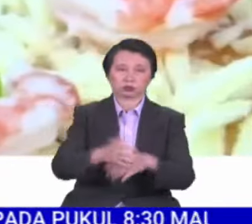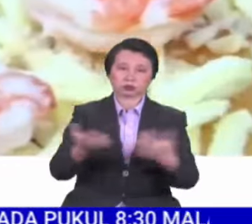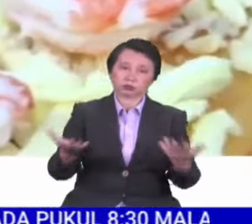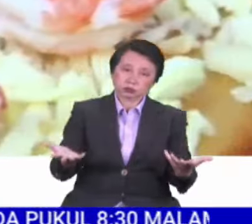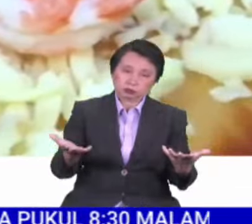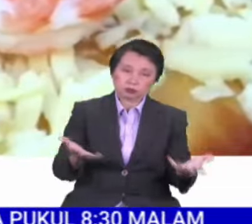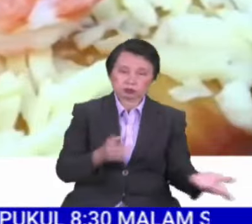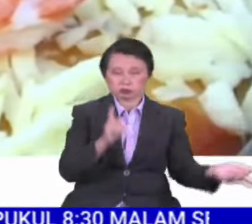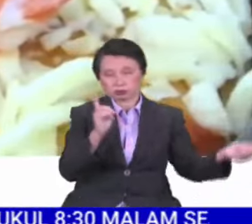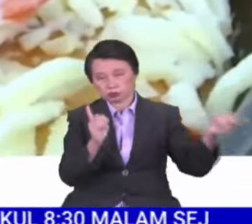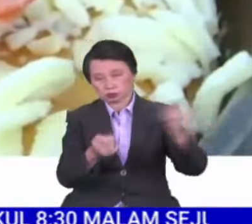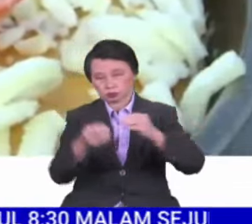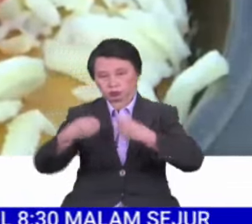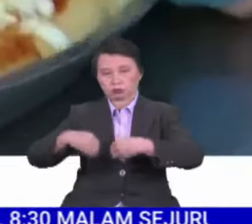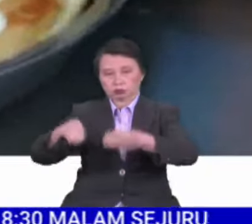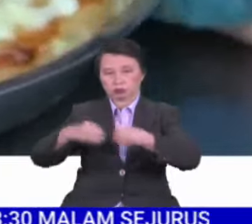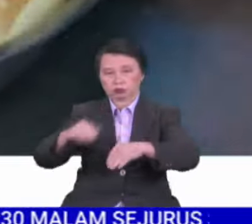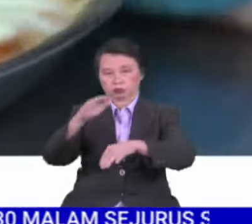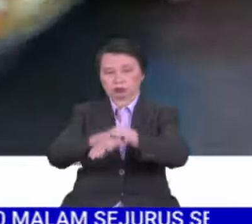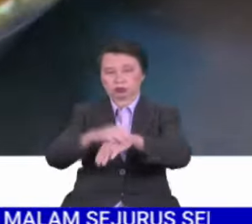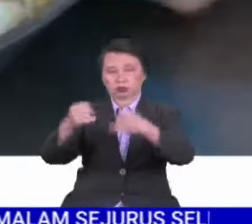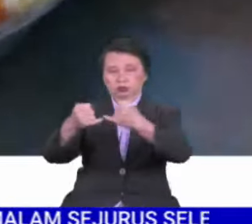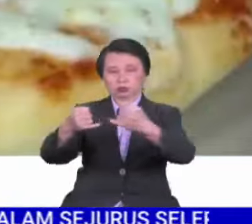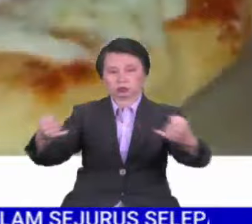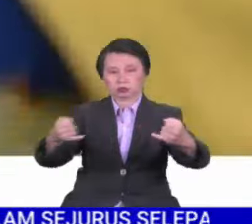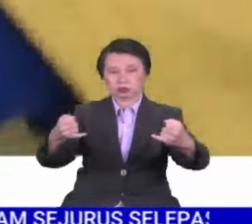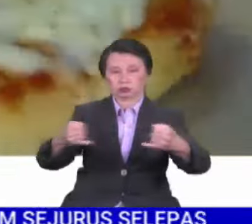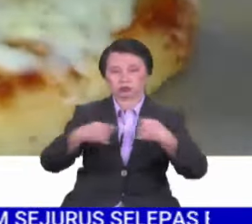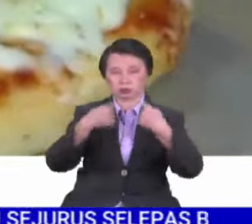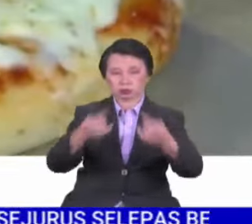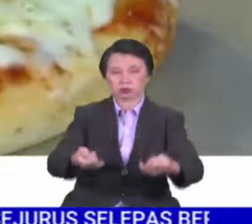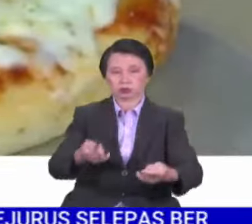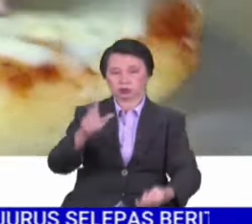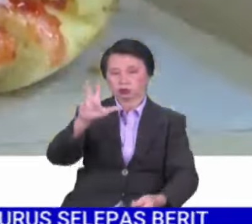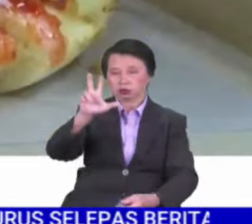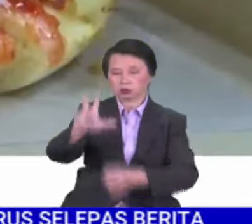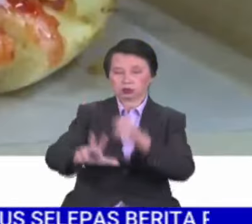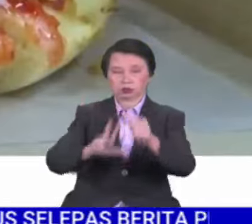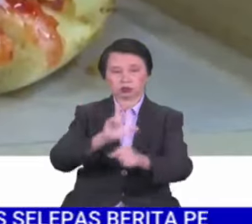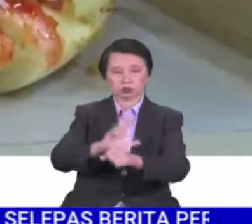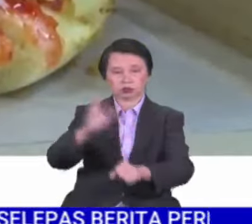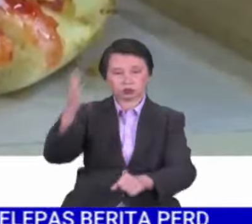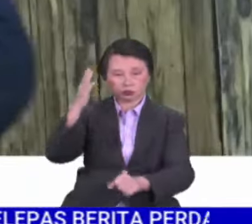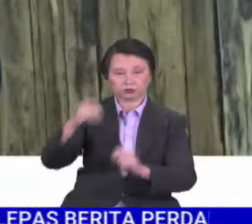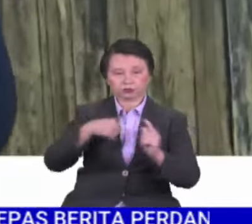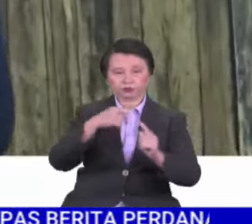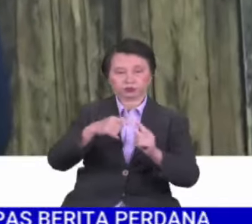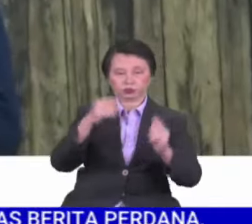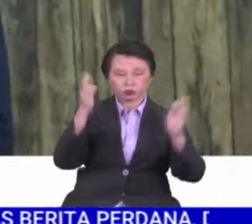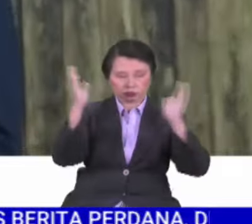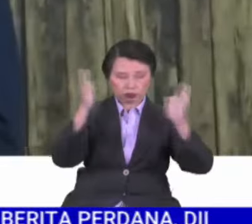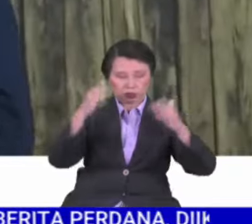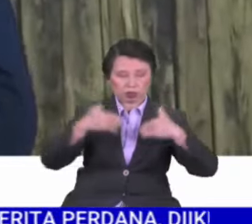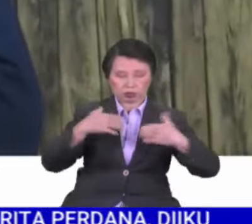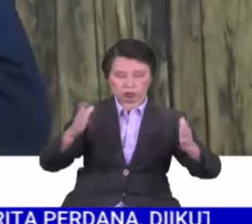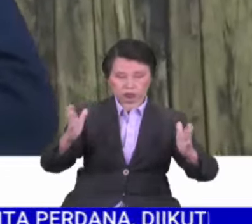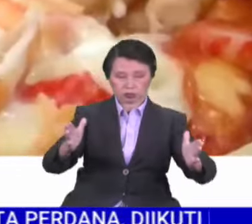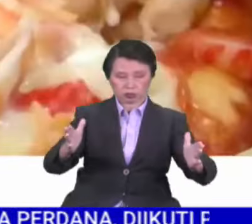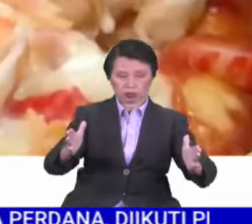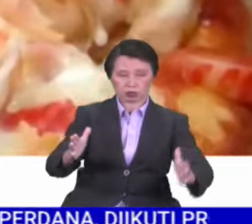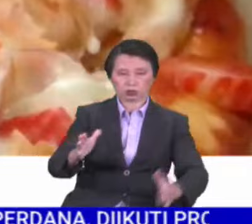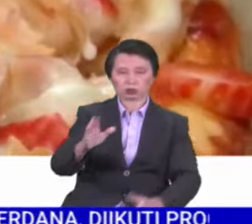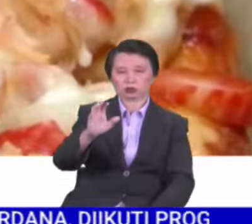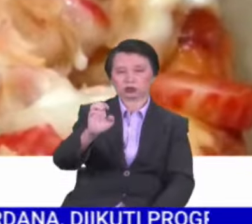untuk beralih memasarkan produk secara dalam talian sejak 3 tahun lalu apabila negara berada dalam tempoh